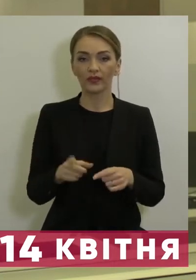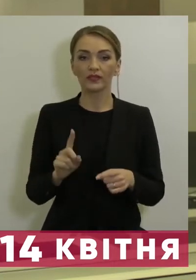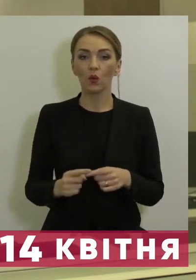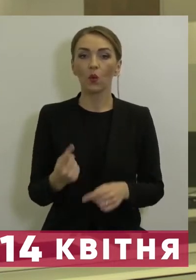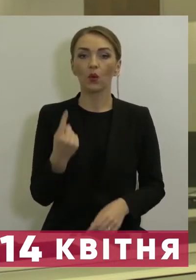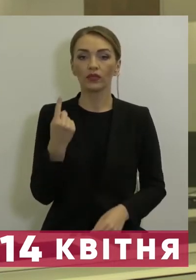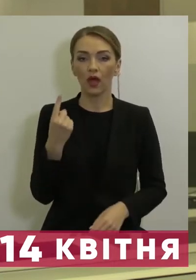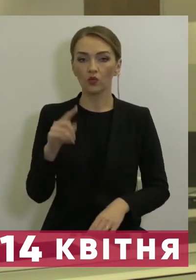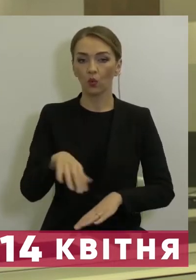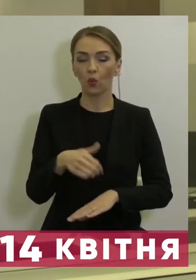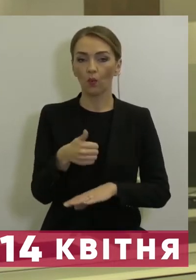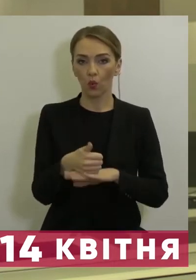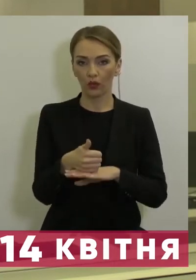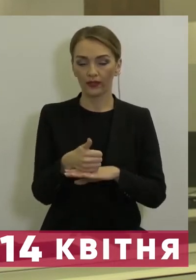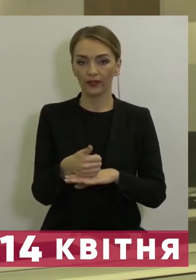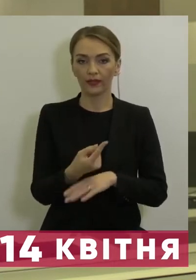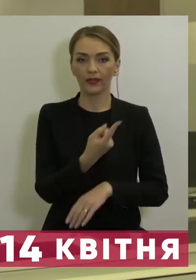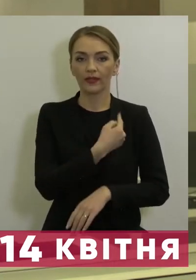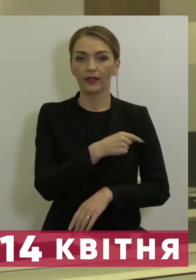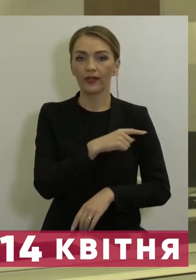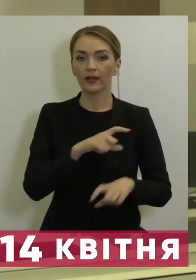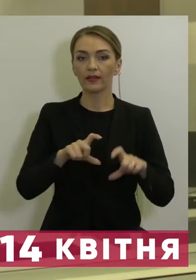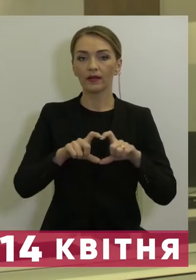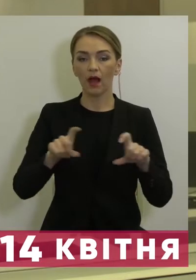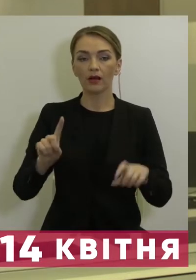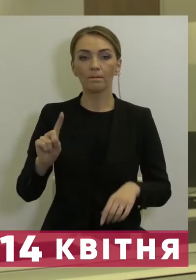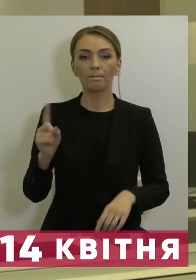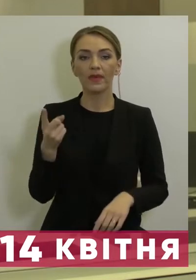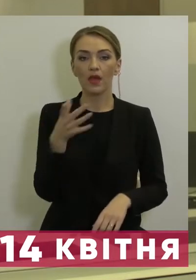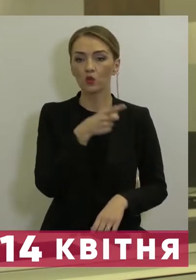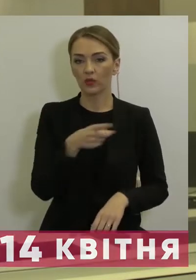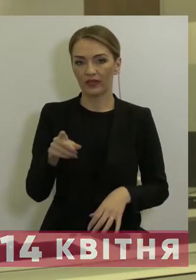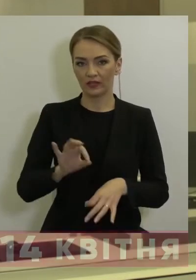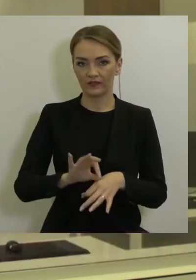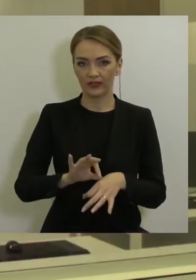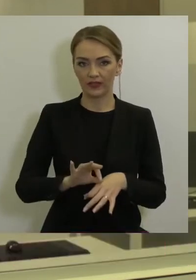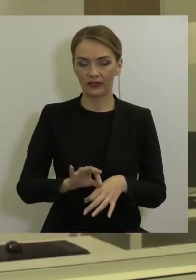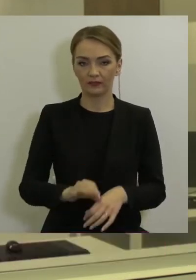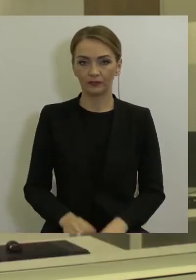одна з опорних лікарень першої хвилі. Будь ласка.